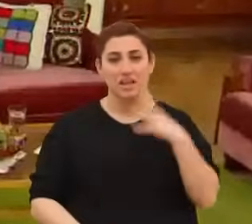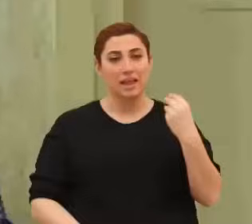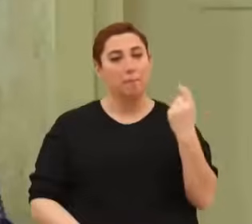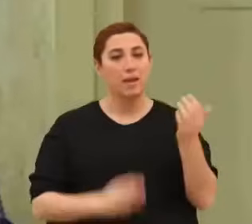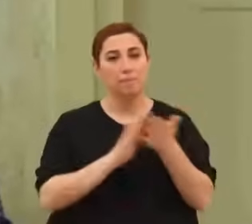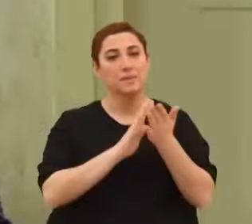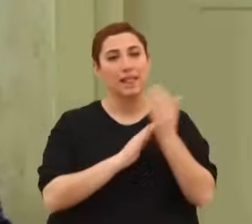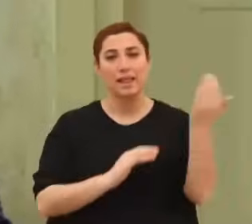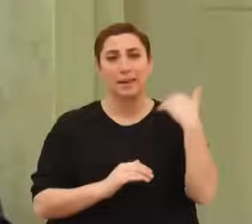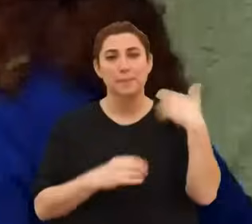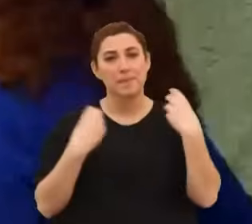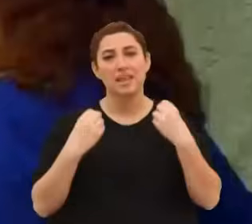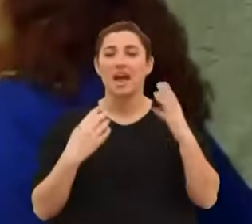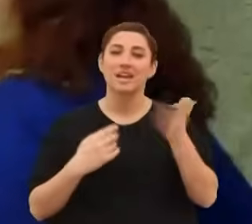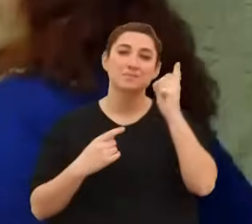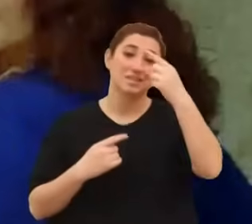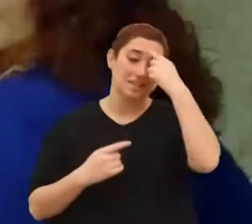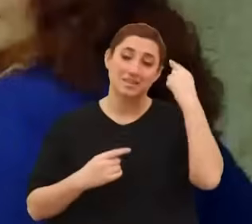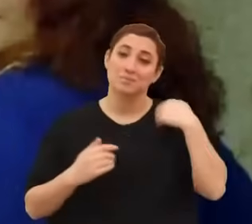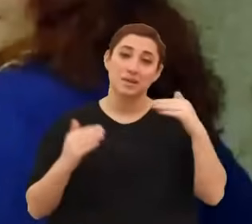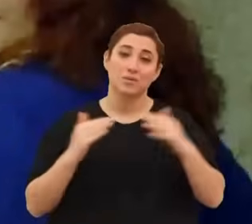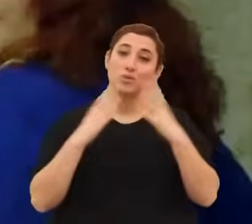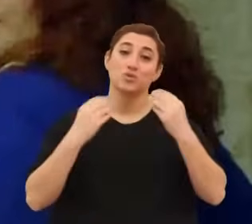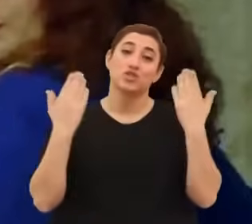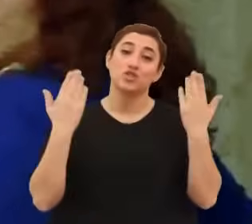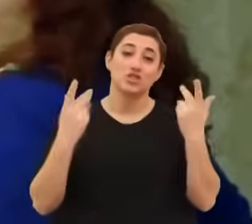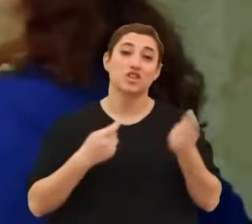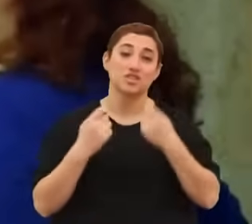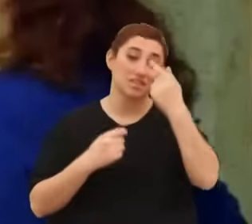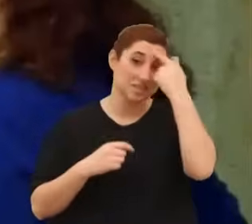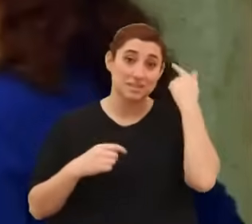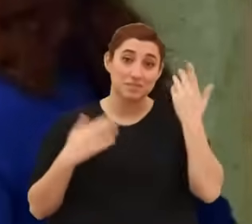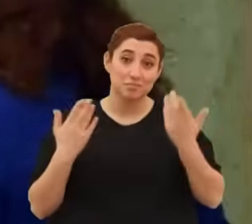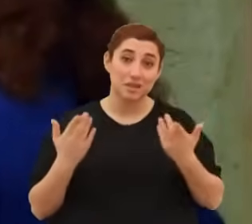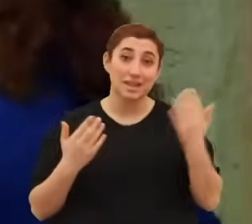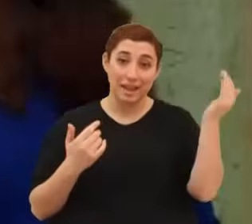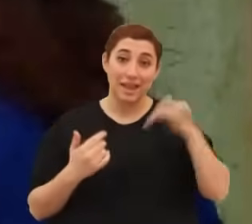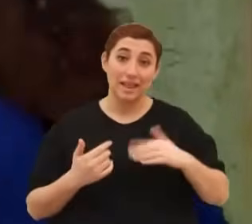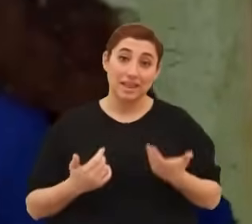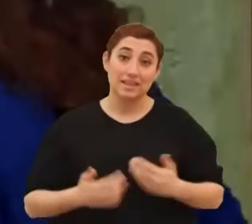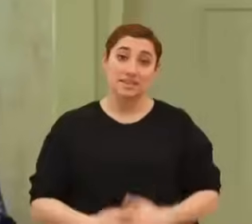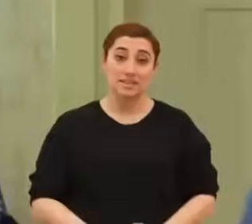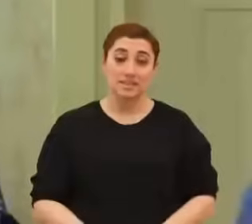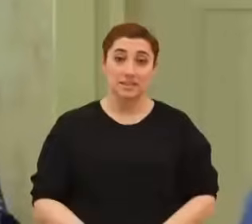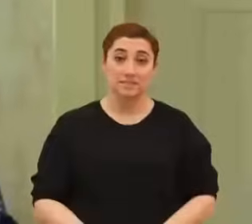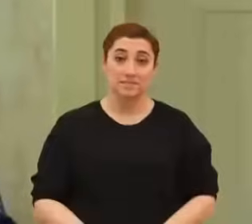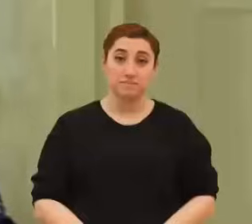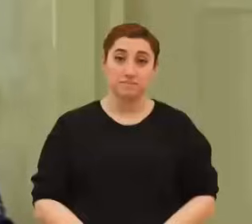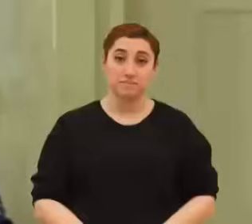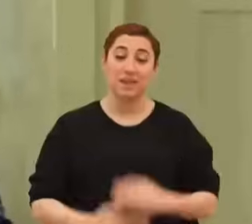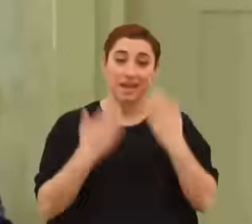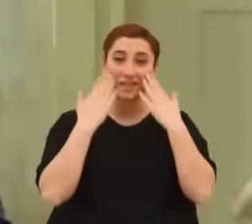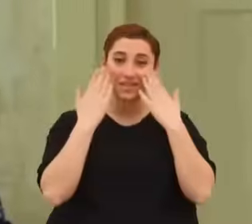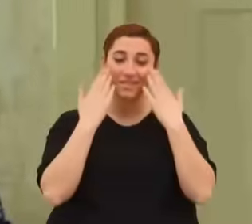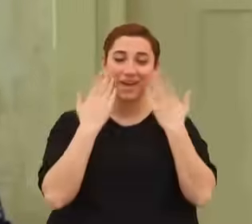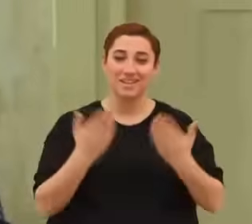iyi. Artık bir kısmete kaldı inşallah iş. Kısmet de gelirse yani.